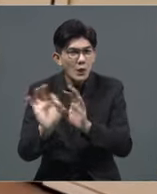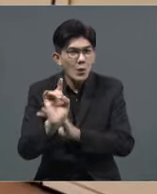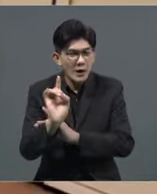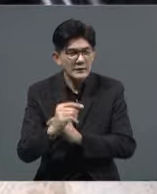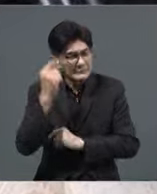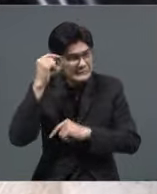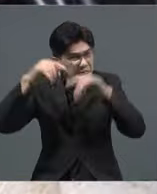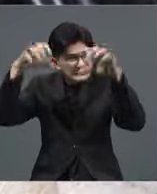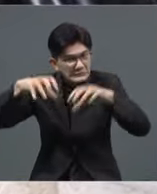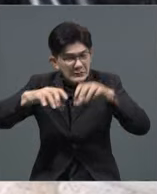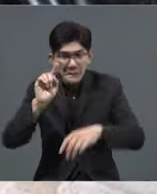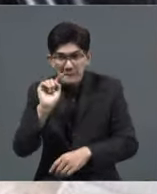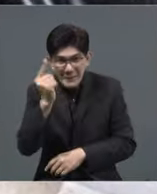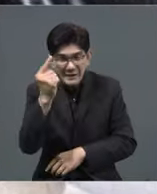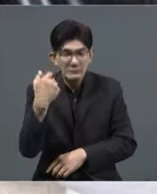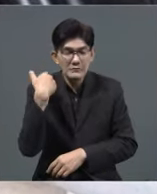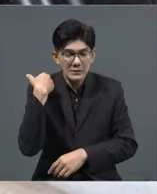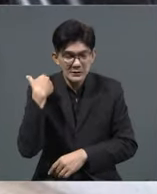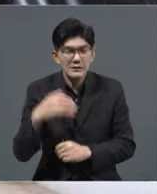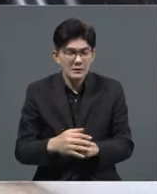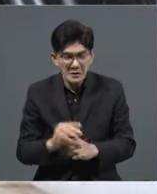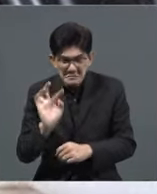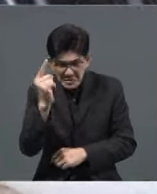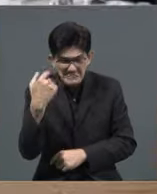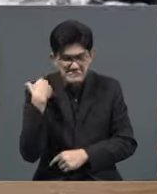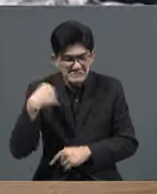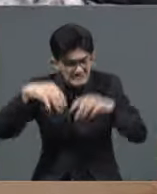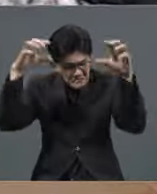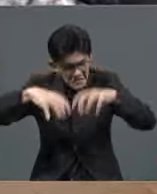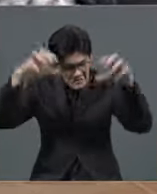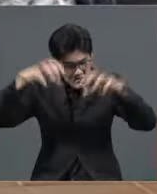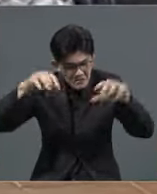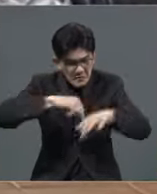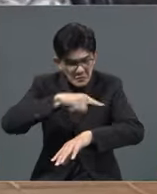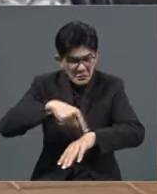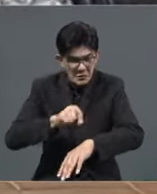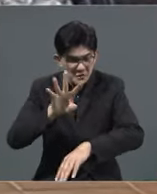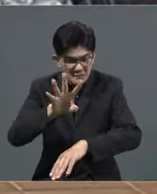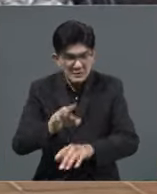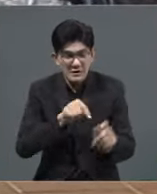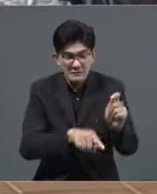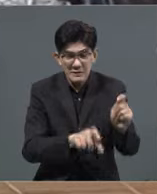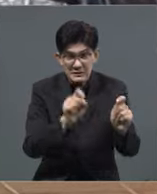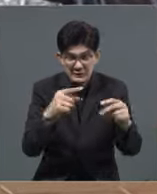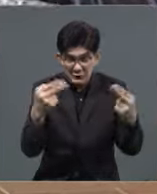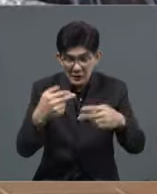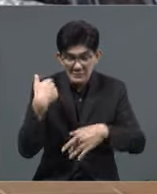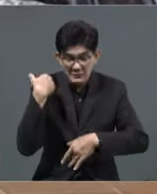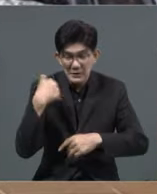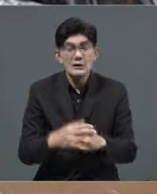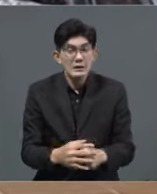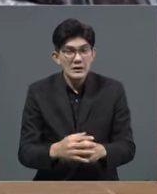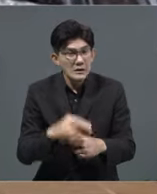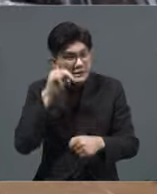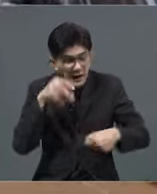จะมีน้ำฝนรอบใหม่ถูกไหมฮะปริมาณน้ำฝนในรอบ24ชั่วโมงที่ผ่านมาถ้าไปดูเนี่ยสูงสุดคือที่อำเภอศรีสงครามเพราะตรงเนี้ยจะมี